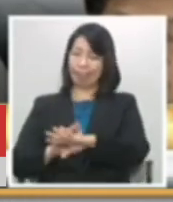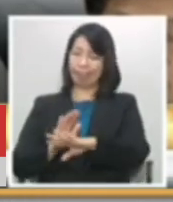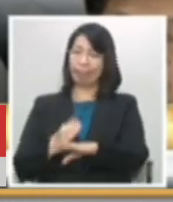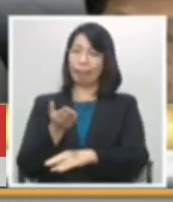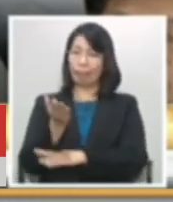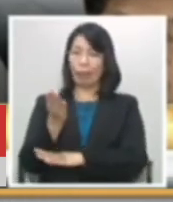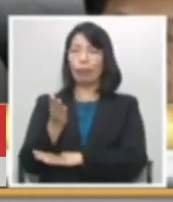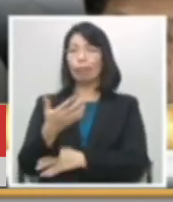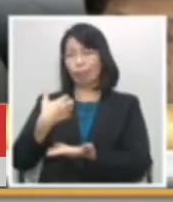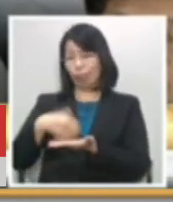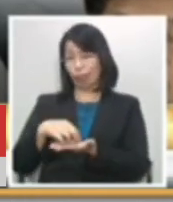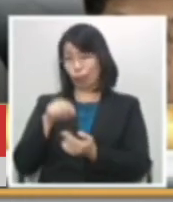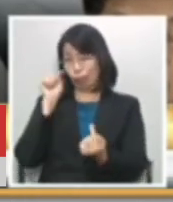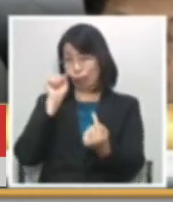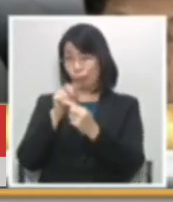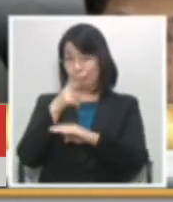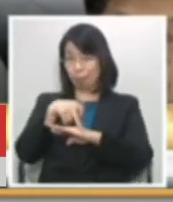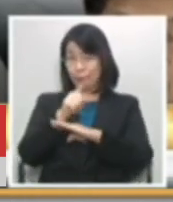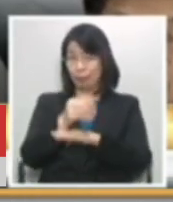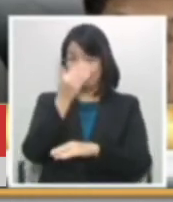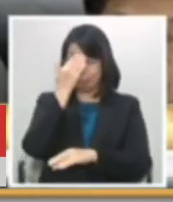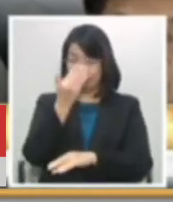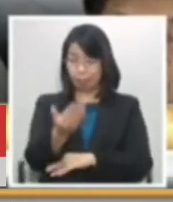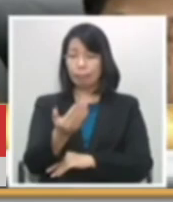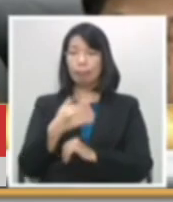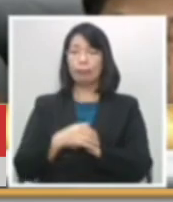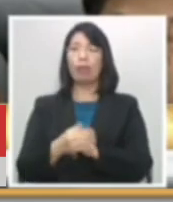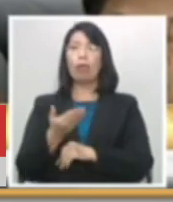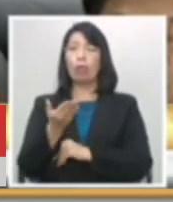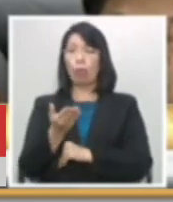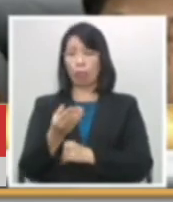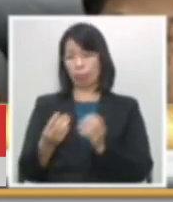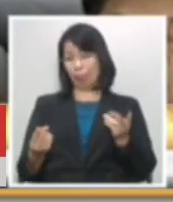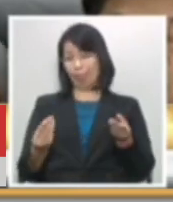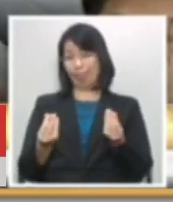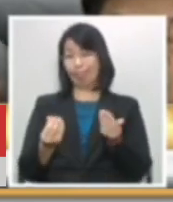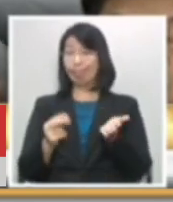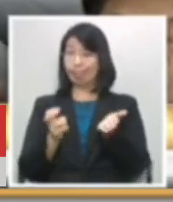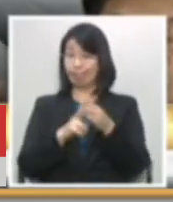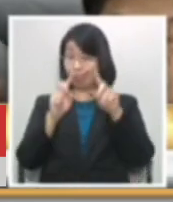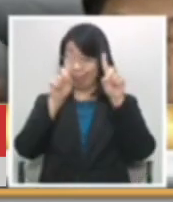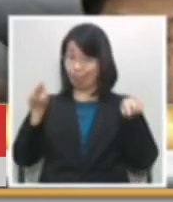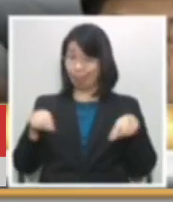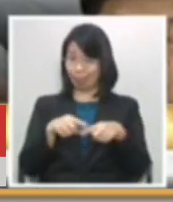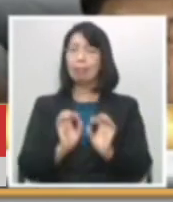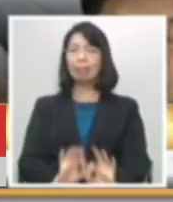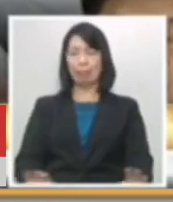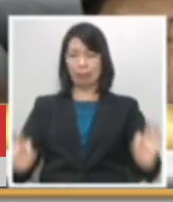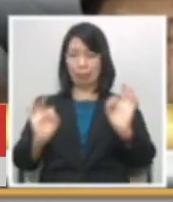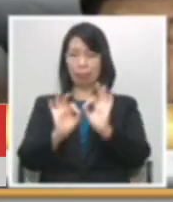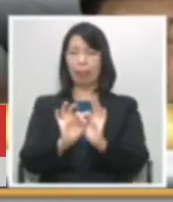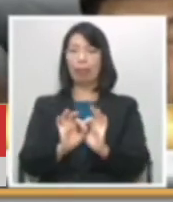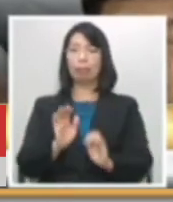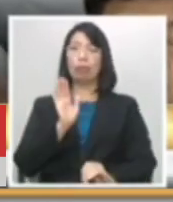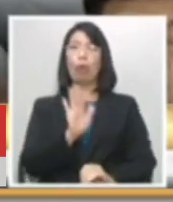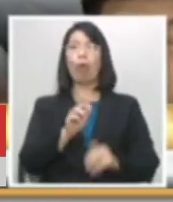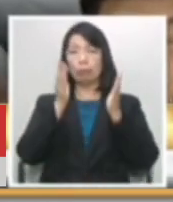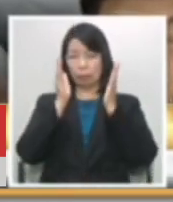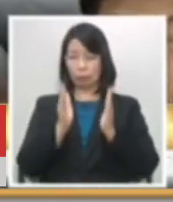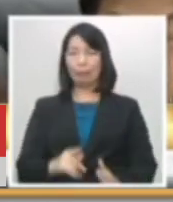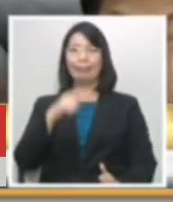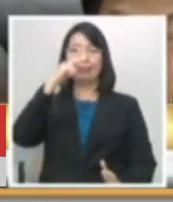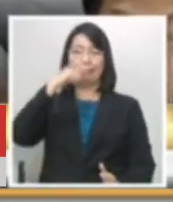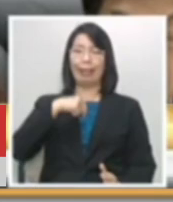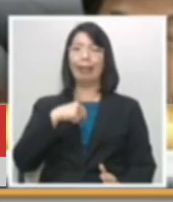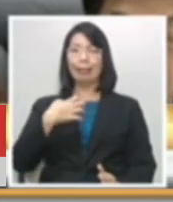านประธานว่าสิ่งนี้เป็นสิ่งจำเป็นต่อชีวิตของการเป็นคนไทยที่จะต้องมีกรรมสิ